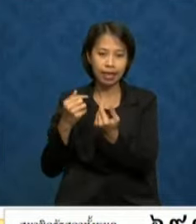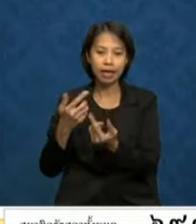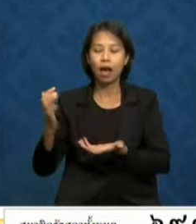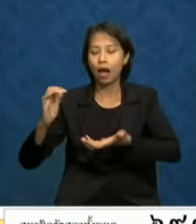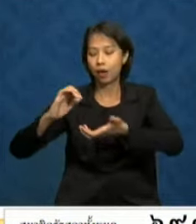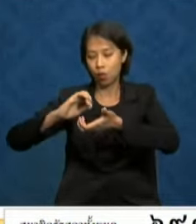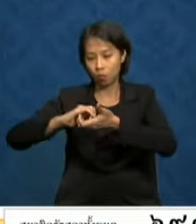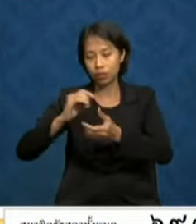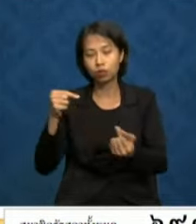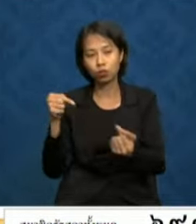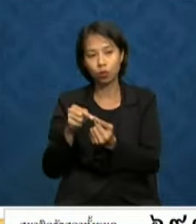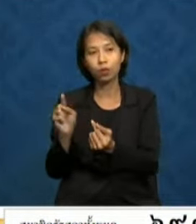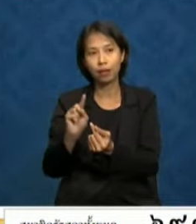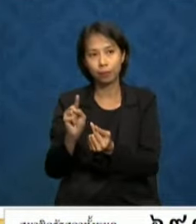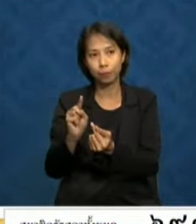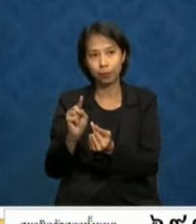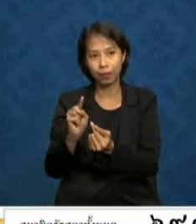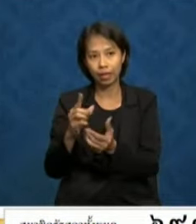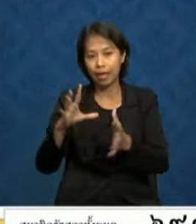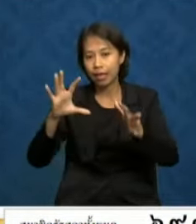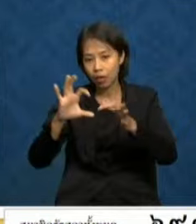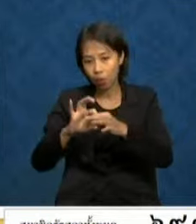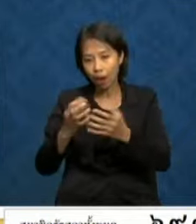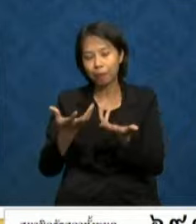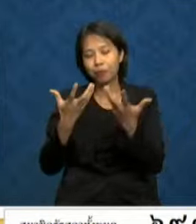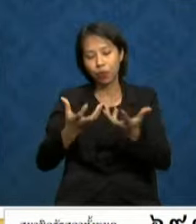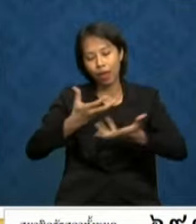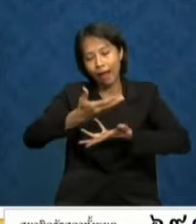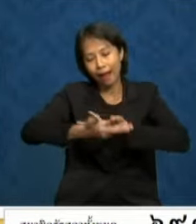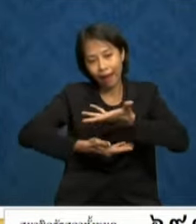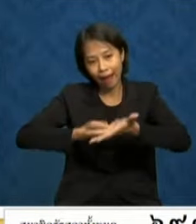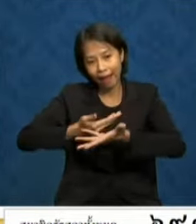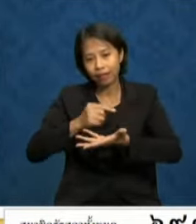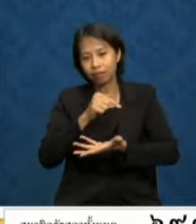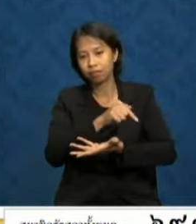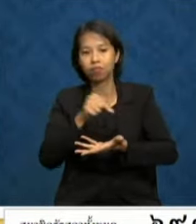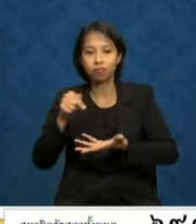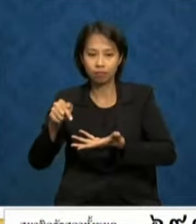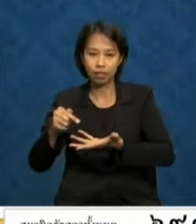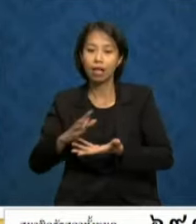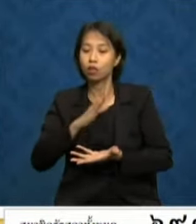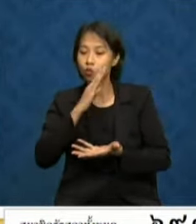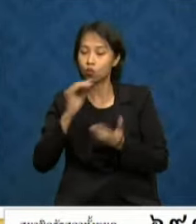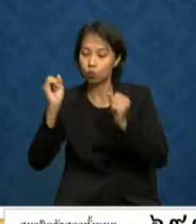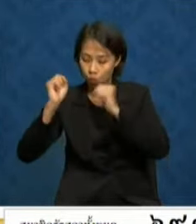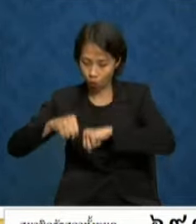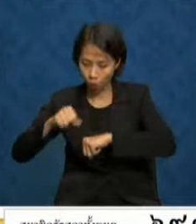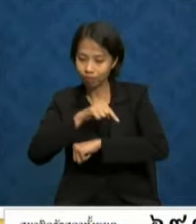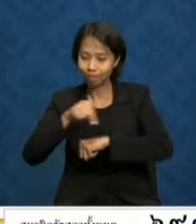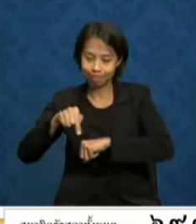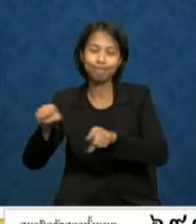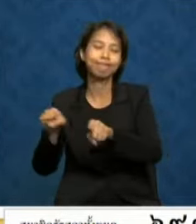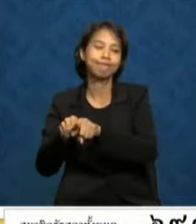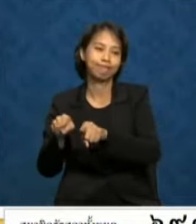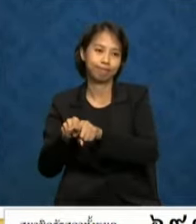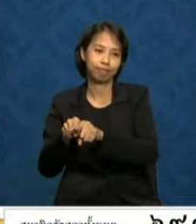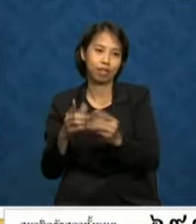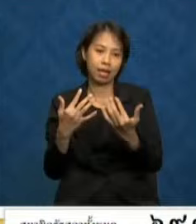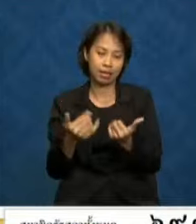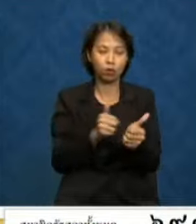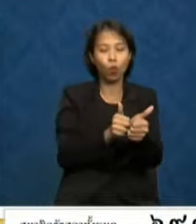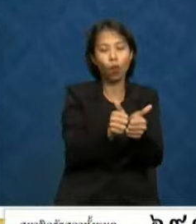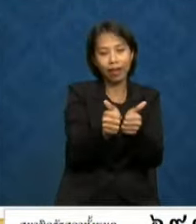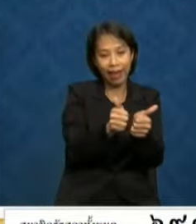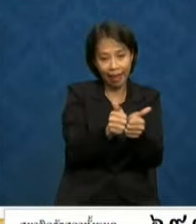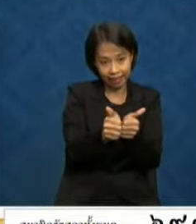ความร่วมมือในเรื่องเกี่ยวกับการตอบโต้การทุ่มตลาดนะครับตามที่ทั้งสองฝ่ายเห็นชอบร่วมกันนะฮะเรื่องของการแข่งขันเนี่ยก็ก